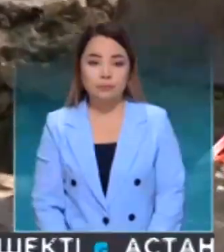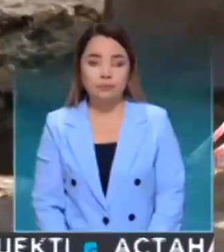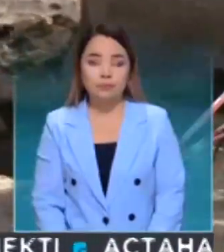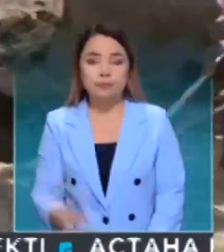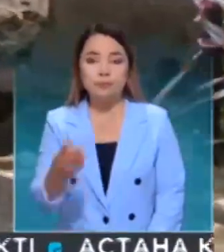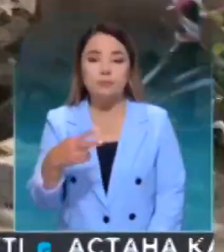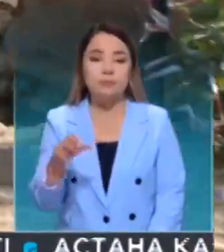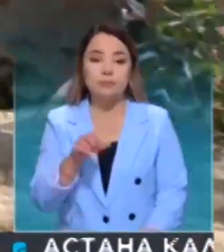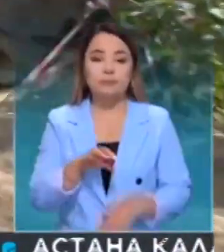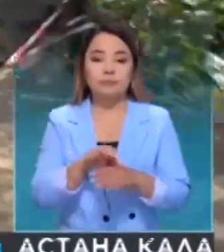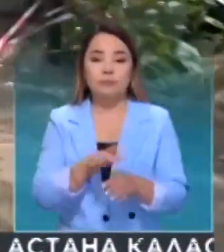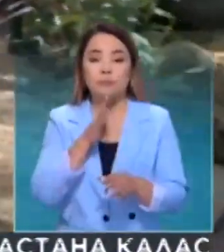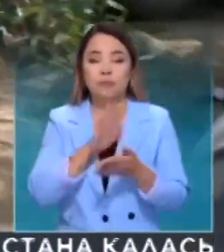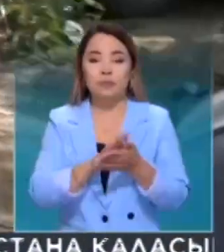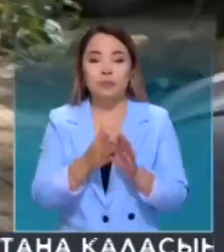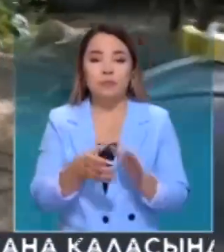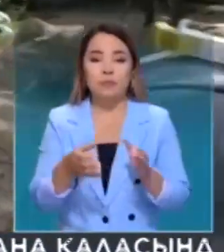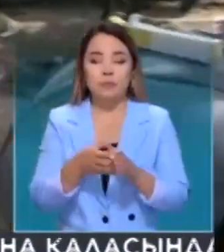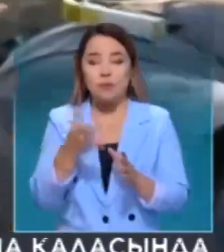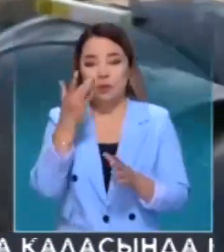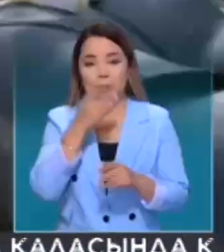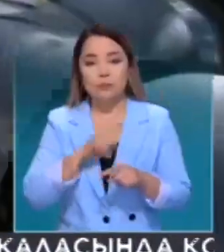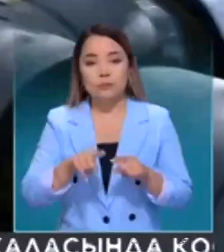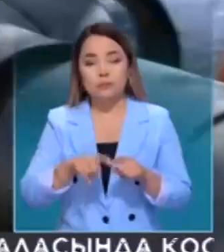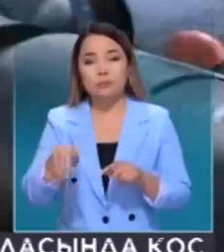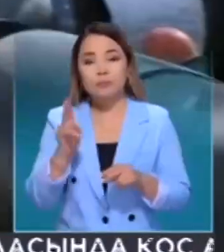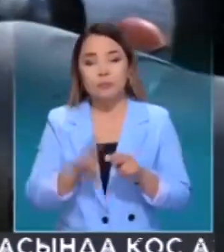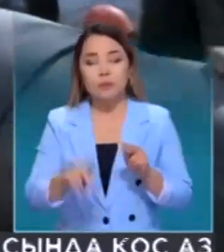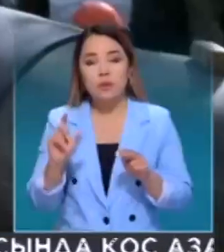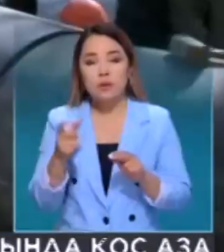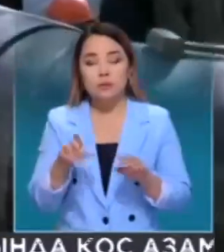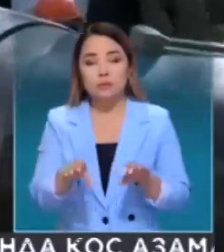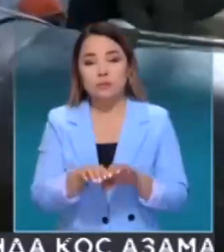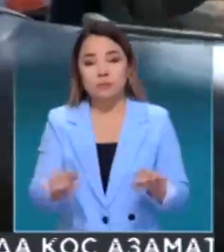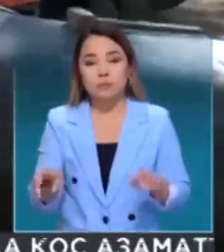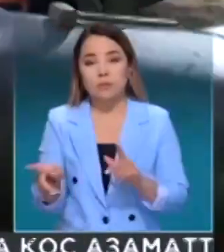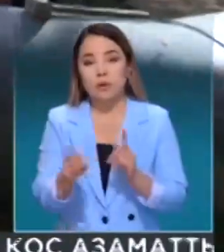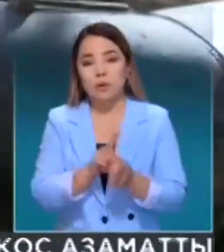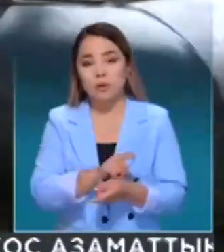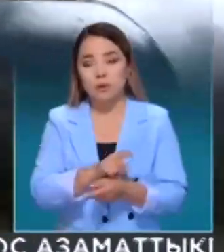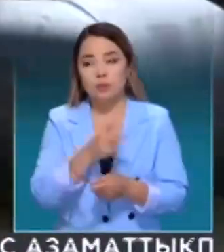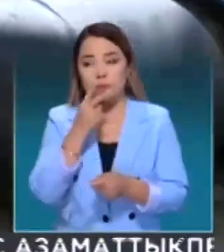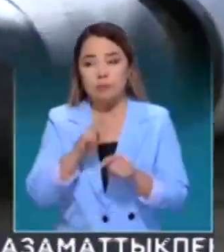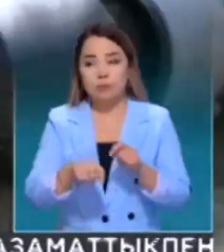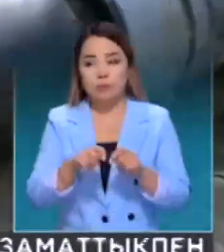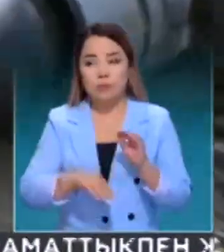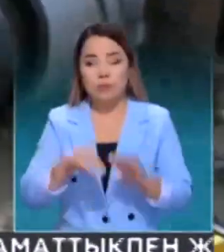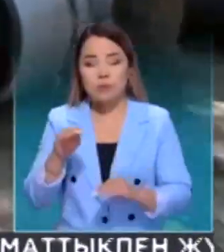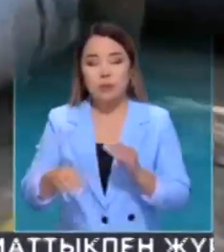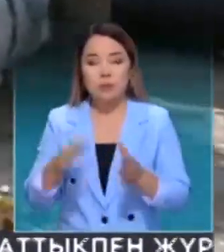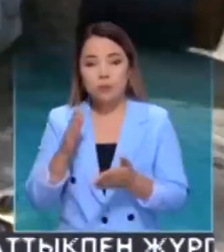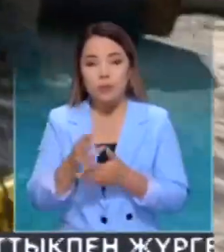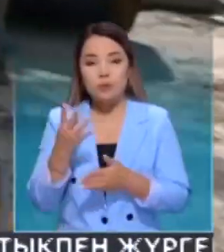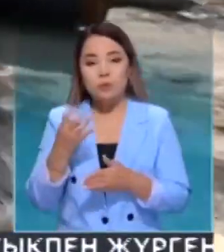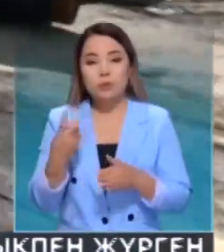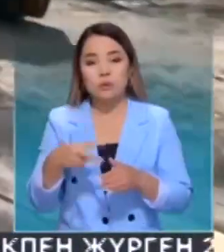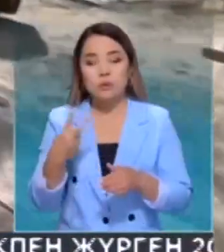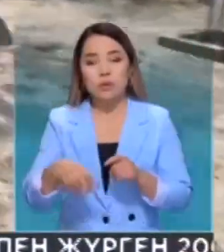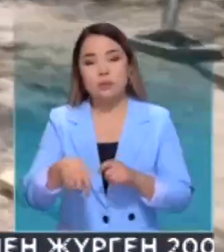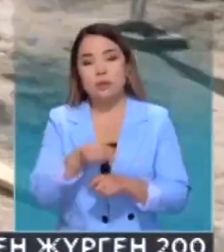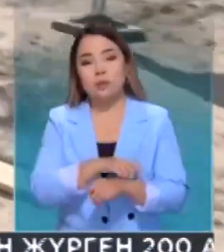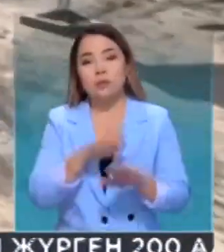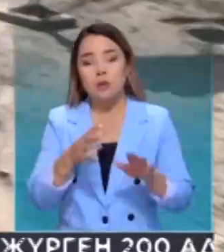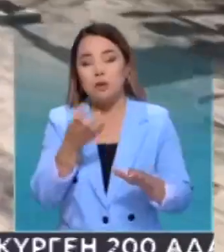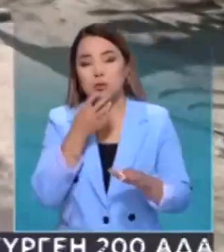Екі аптаға жетер жетпес уақытта жаз аяқталады. Екібастұз көшелерінің құбыр ауыстырғандар да байқамау мүмкін емес. Жалпы қаладағы 422